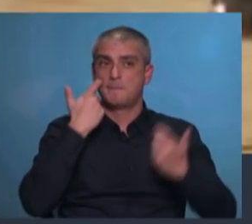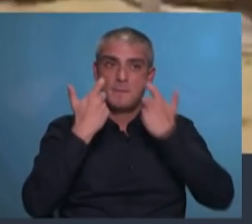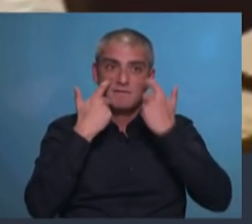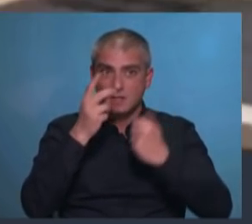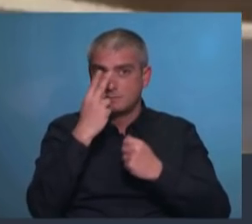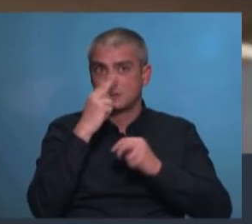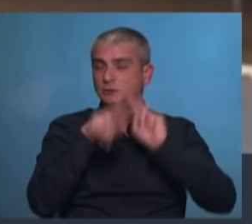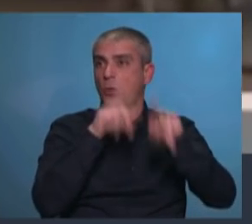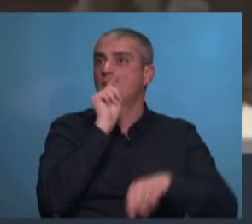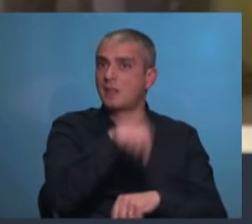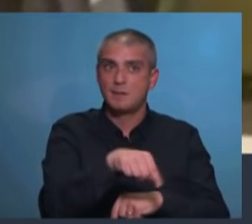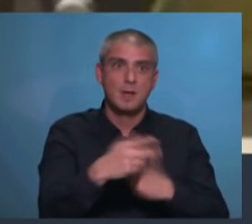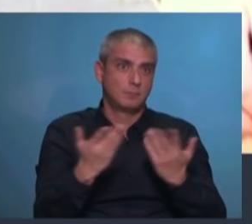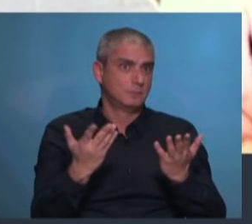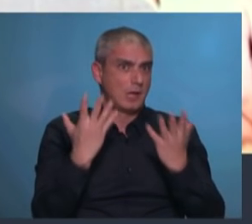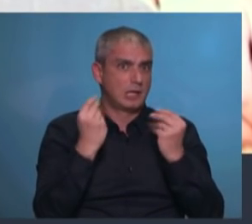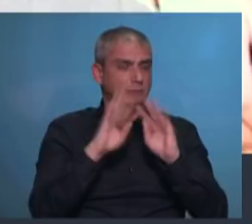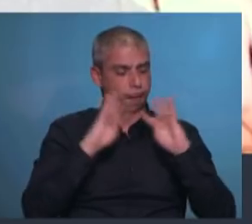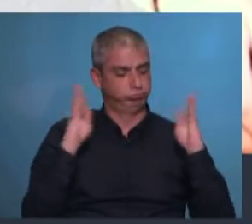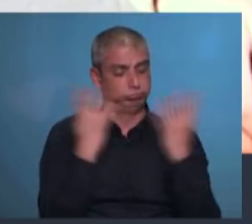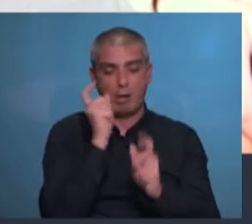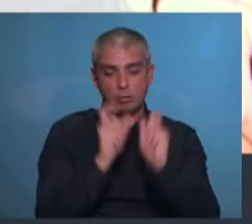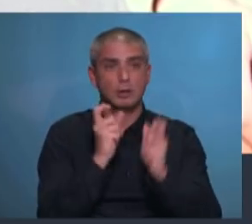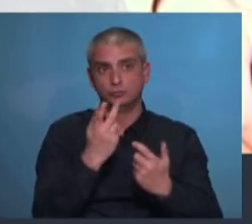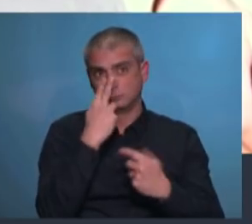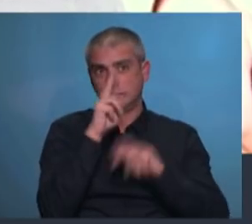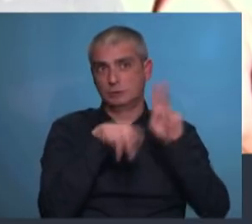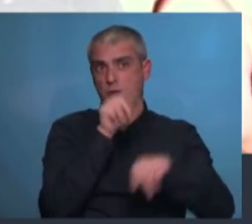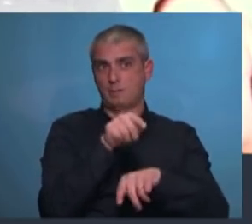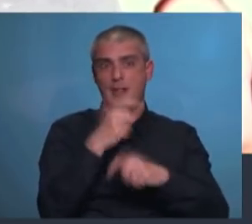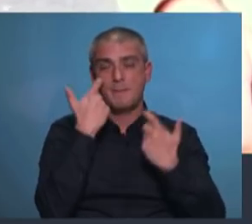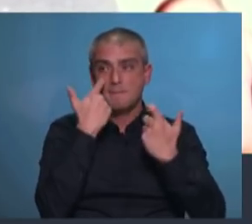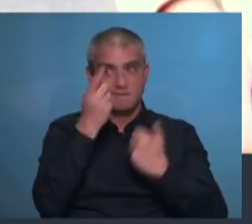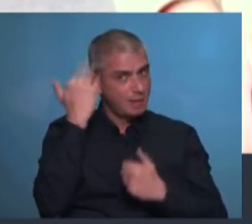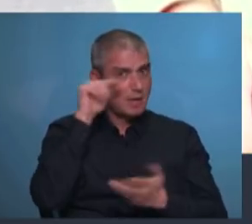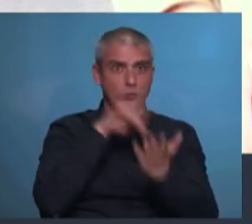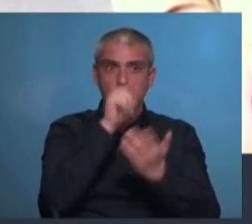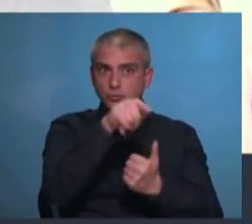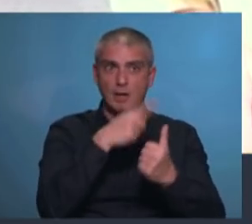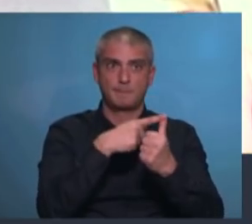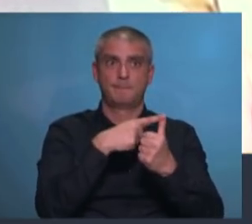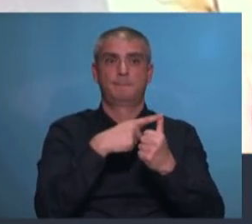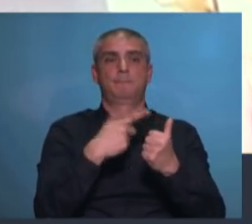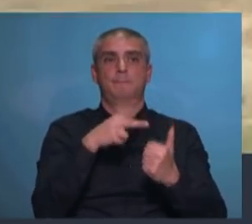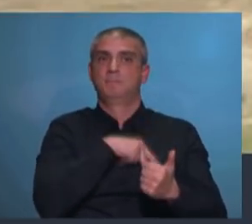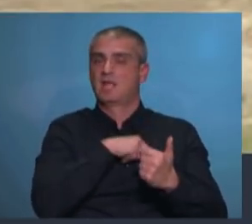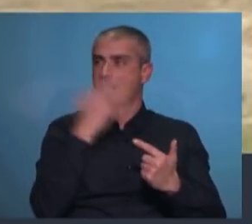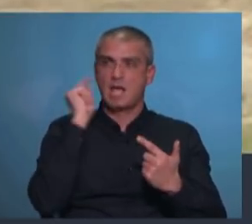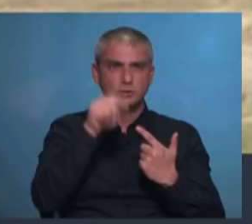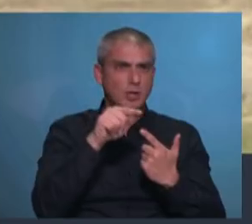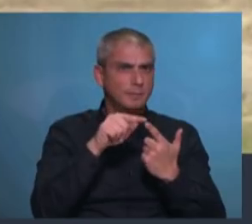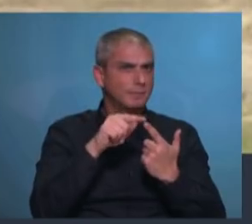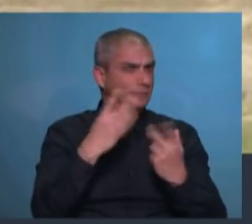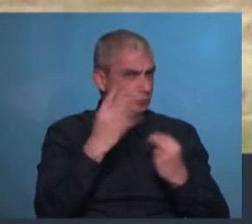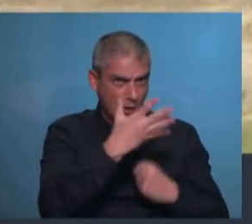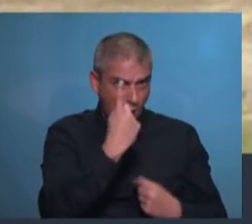שניסו לטפל בה, כאילו היה סביבה הרבה אנשים שניסו לטפל בה. המאבטחים היו שם, החיי היה שם. אז